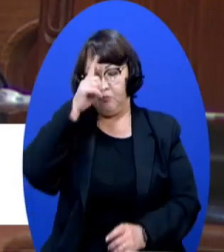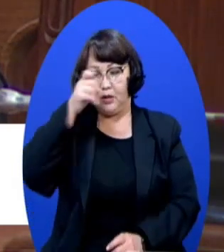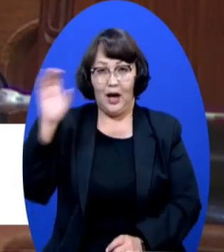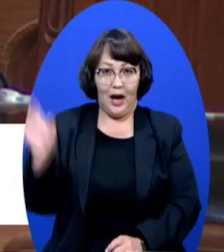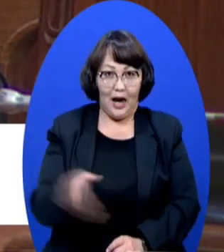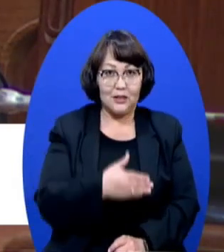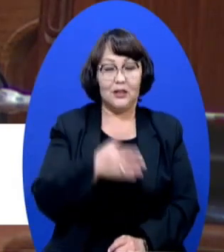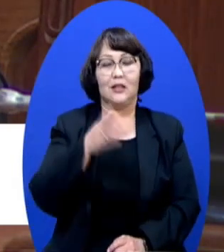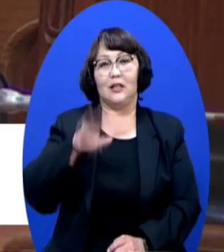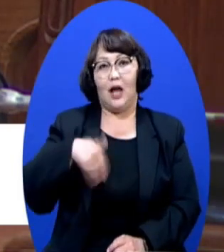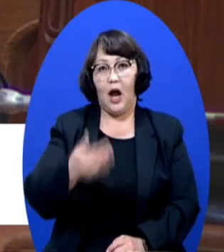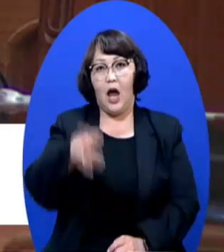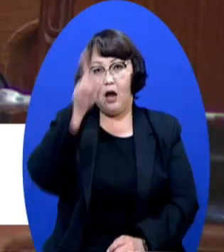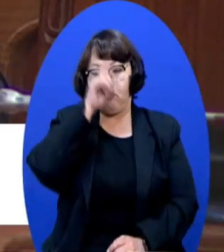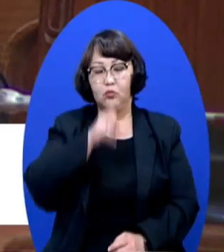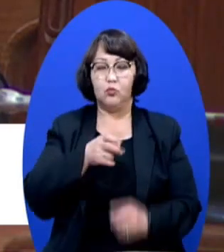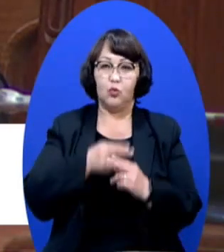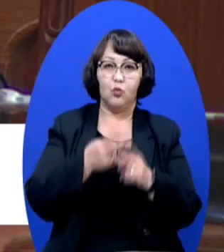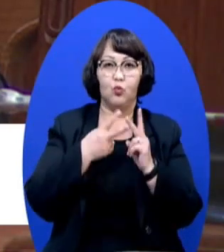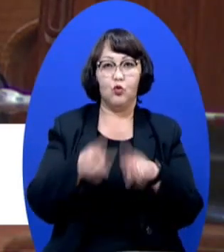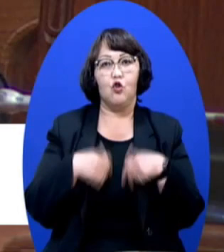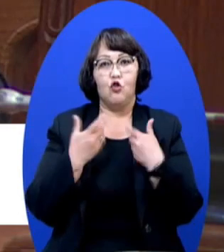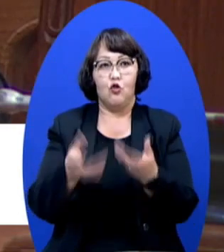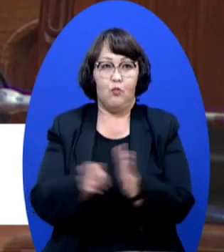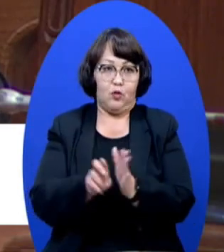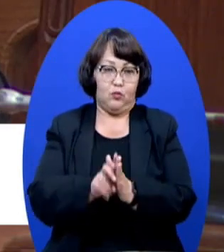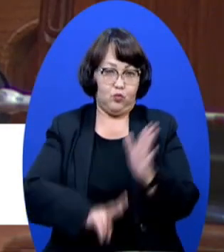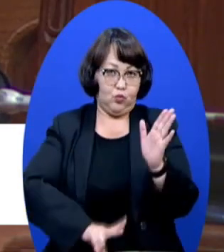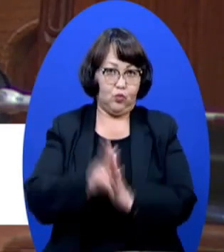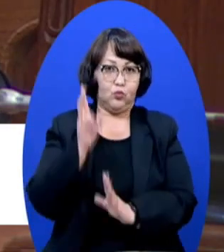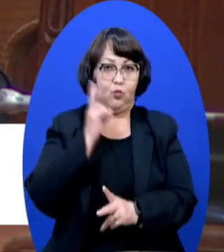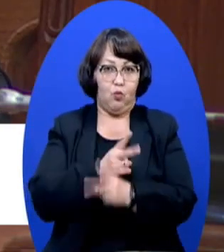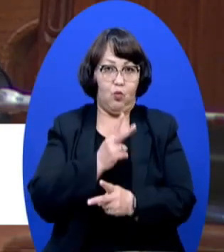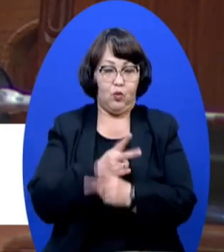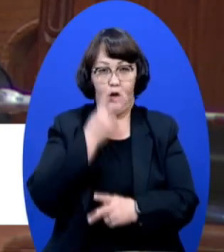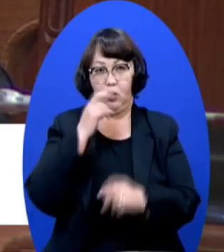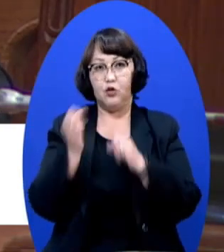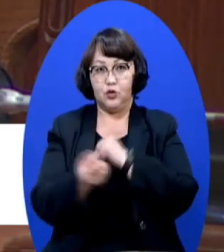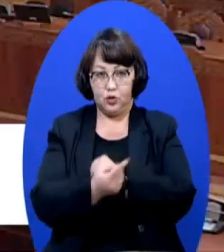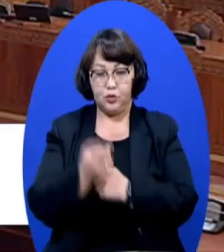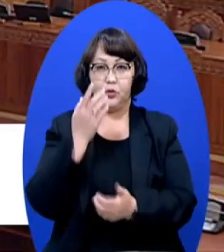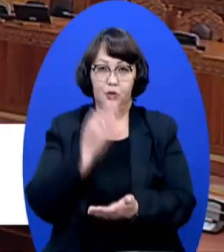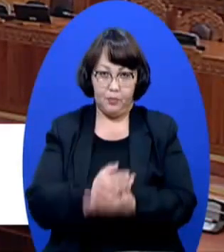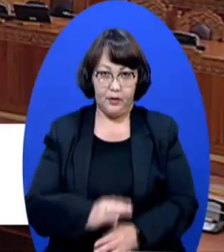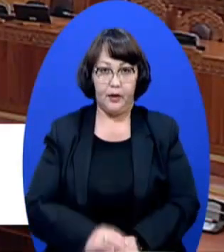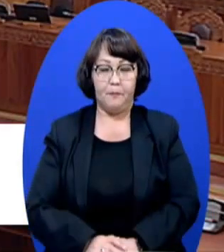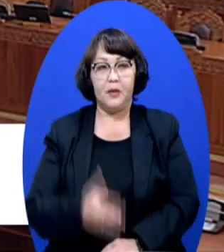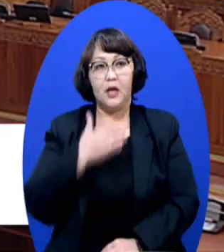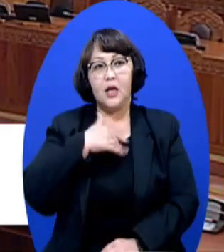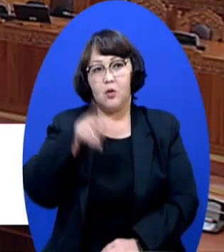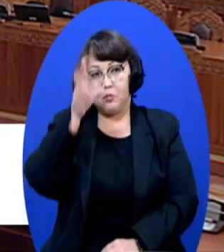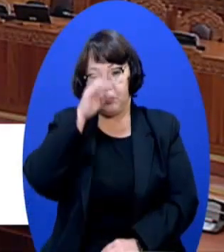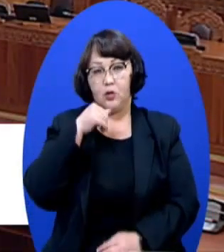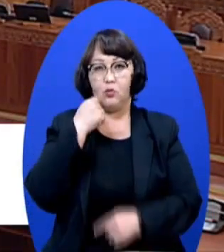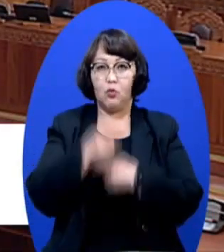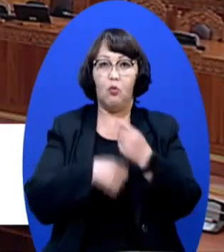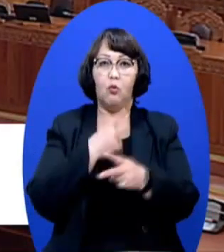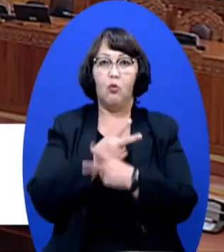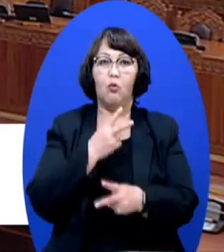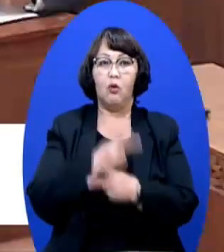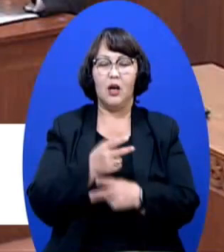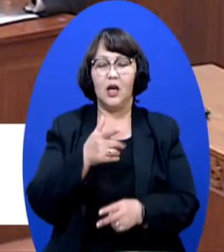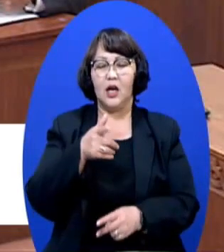мэндийн тусламж үйлчилгээг үзүүлэх ийм одоо боломж бүрдэж байгаагаараа энэ хууль бас их онцлогтой байлаа. Эрүүл мэндийн тухай хуулийн нэмэлт